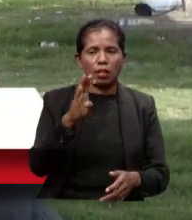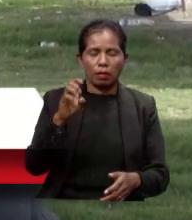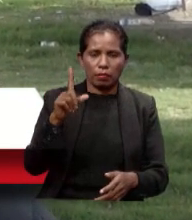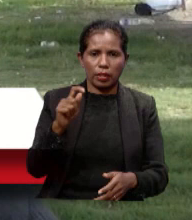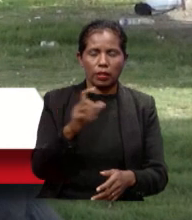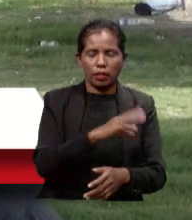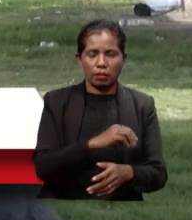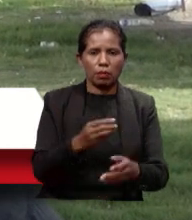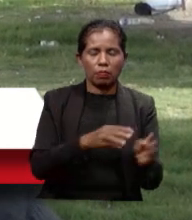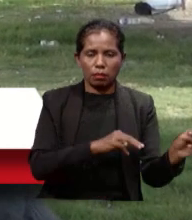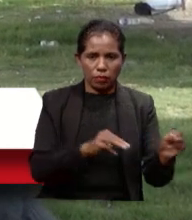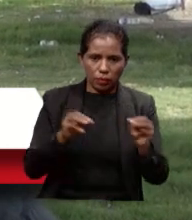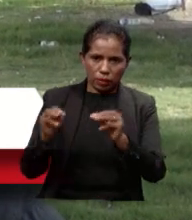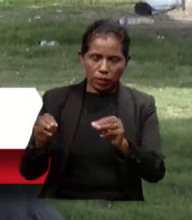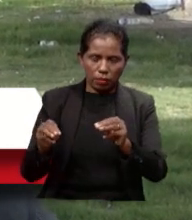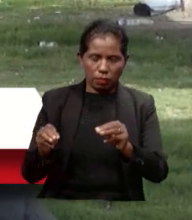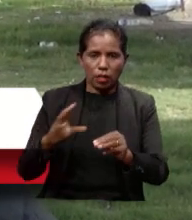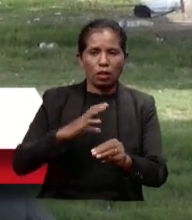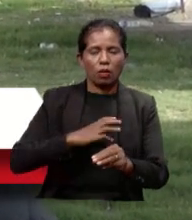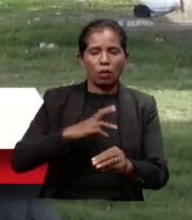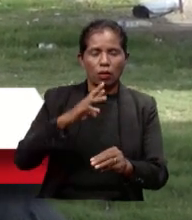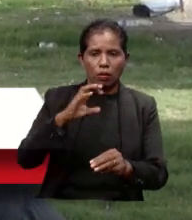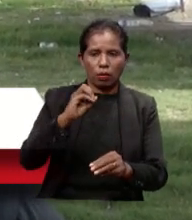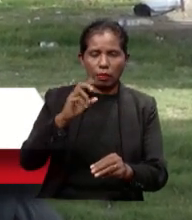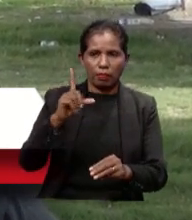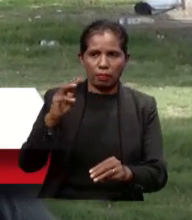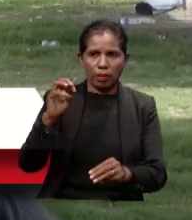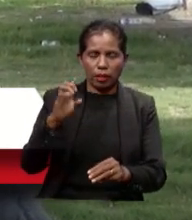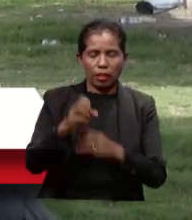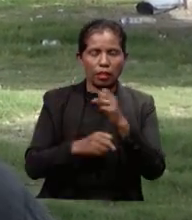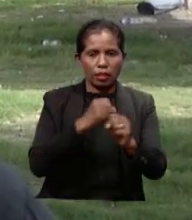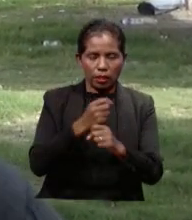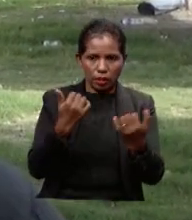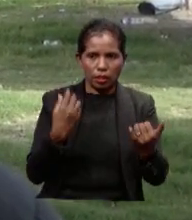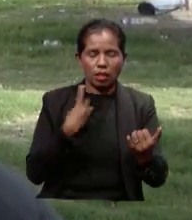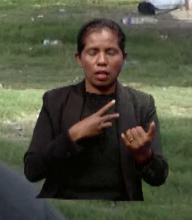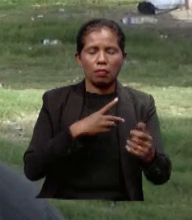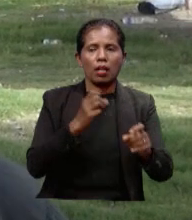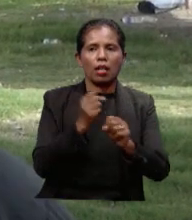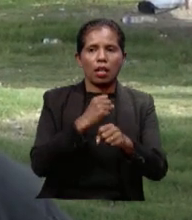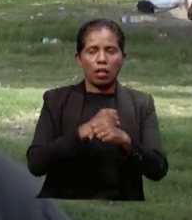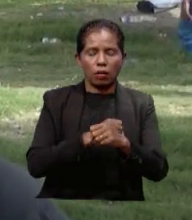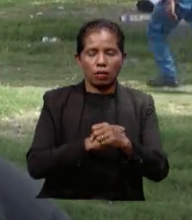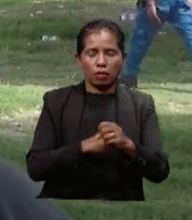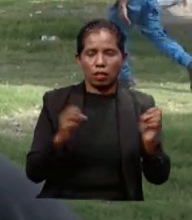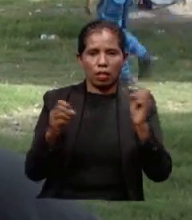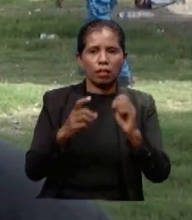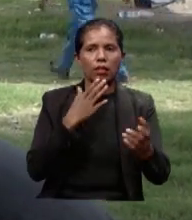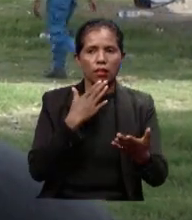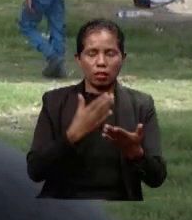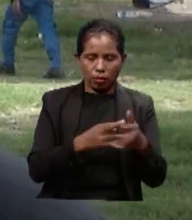mai santai ho, nerai privado, senior tet lain yang mai betina ngi dene ami halo konfirmasi ang lai ha solusi ang anta